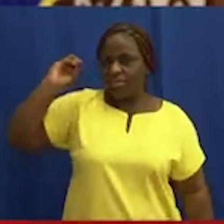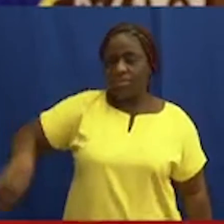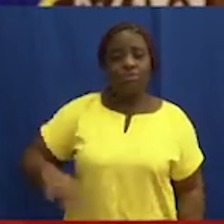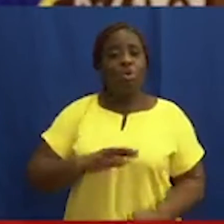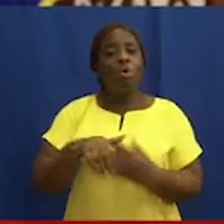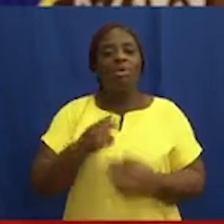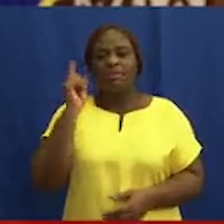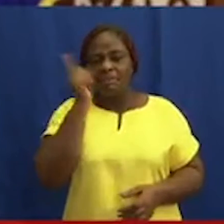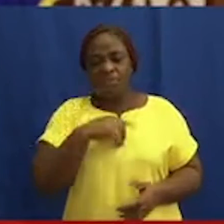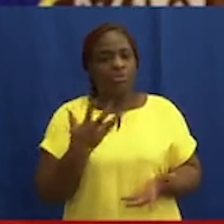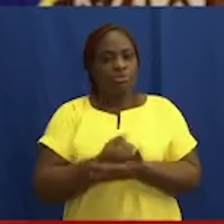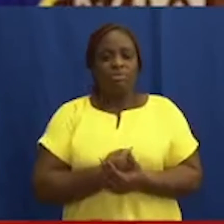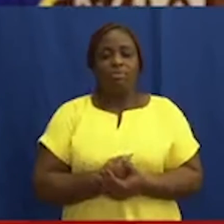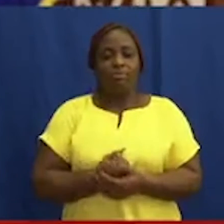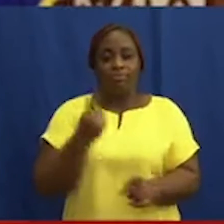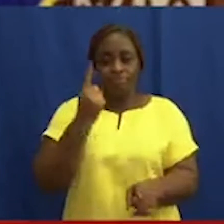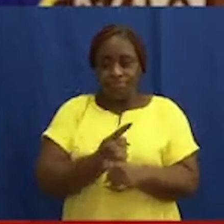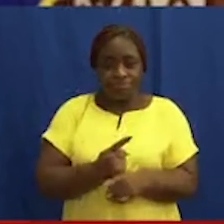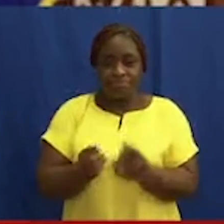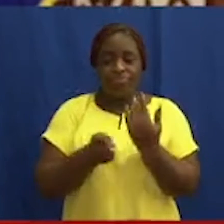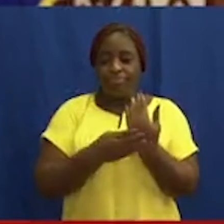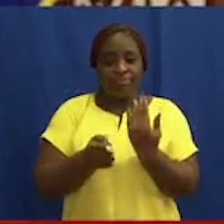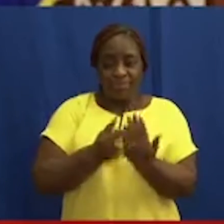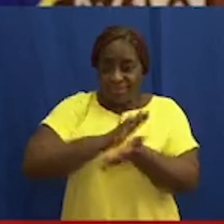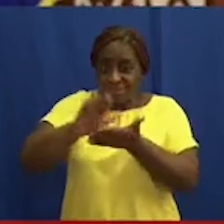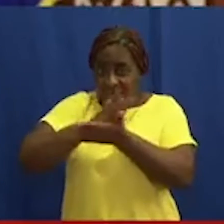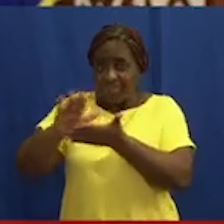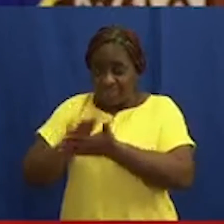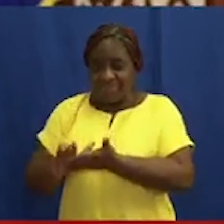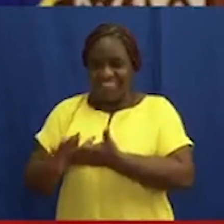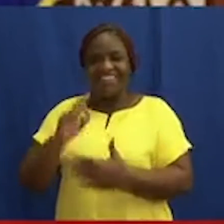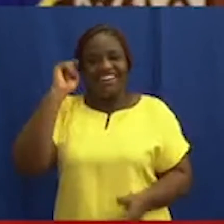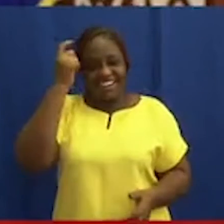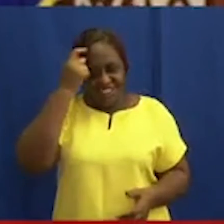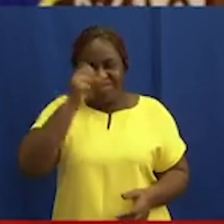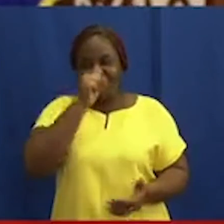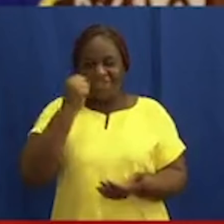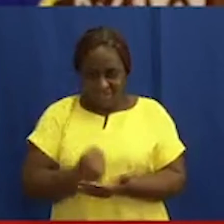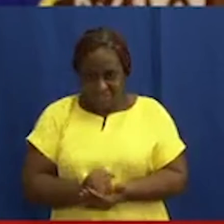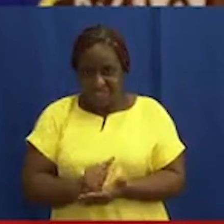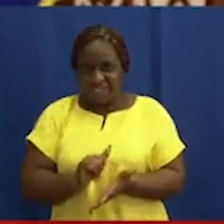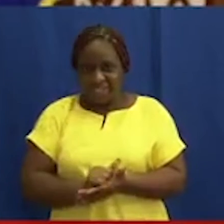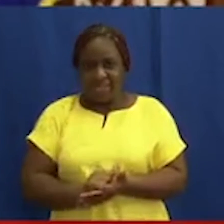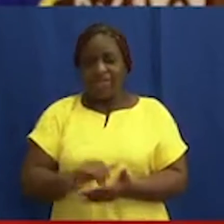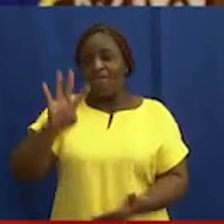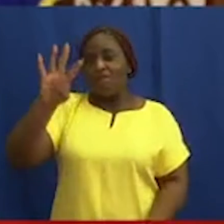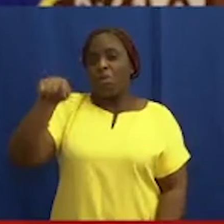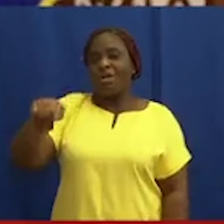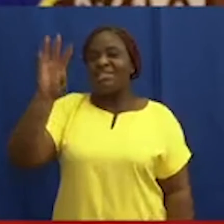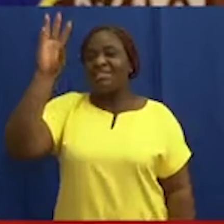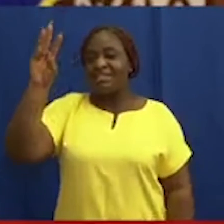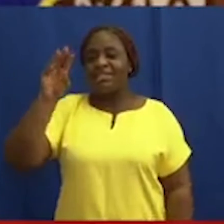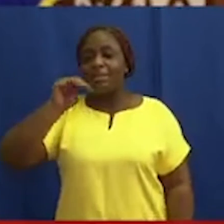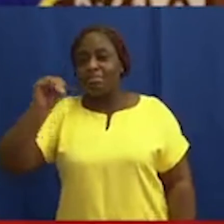4,600 basu kudin su bai salwanta ba. To haka kuma wayannan wanda suka aje kudin su wajen sin hajar gwamnati